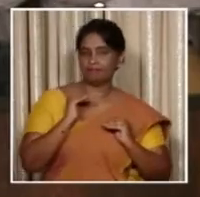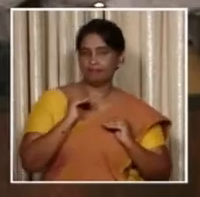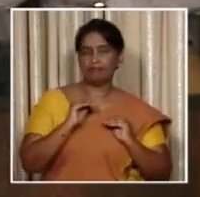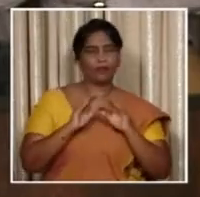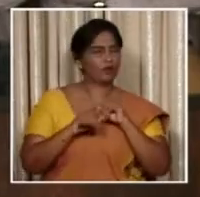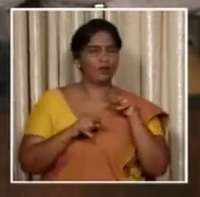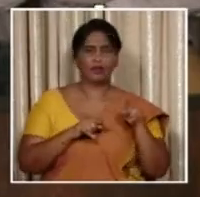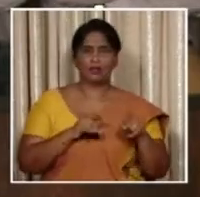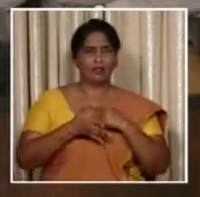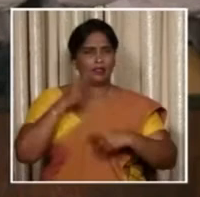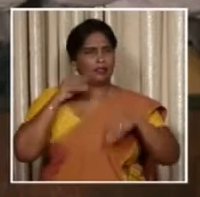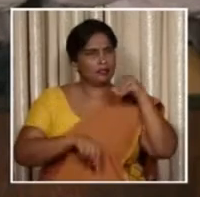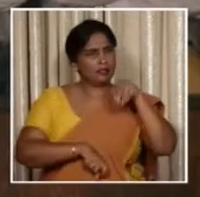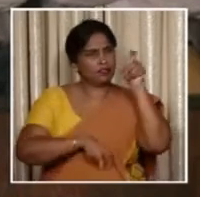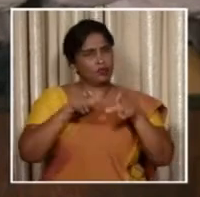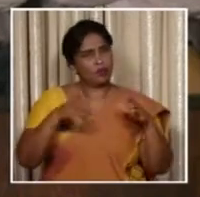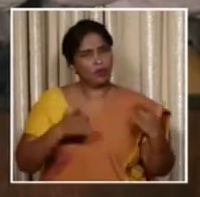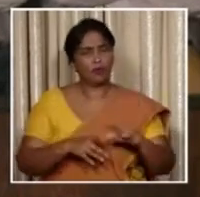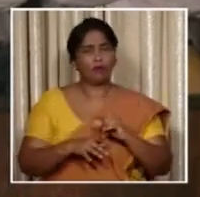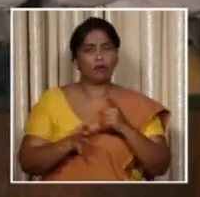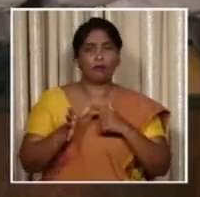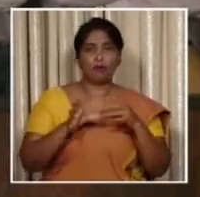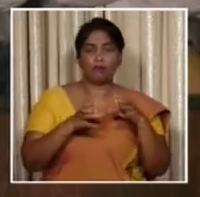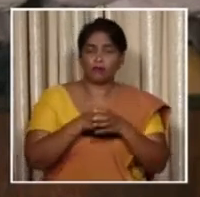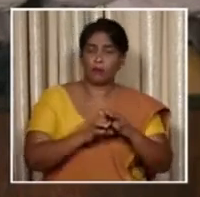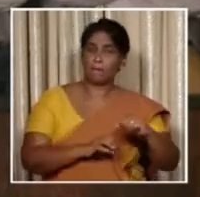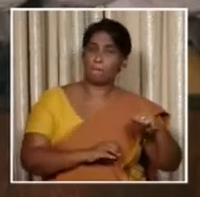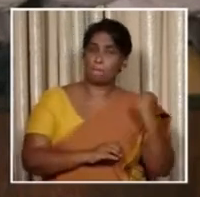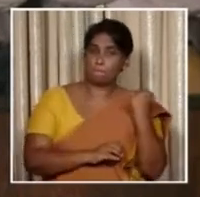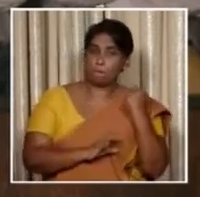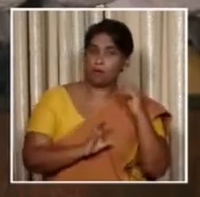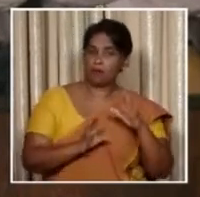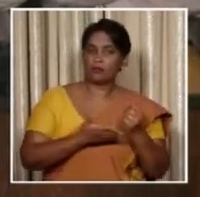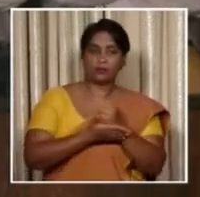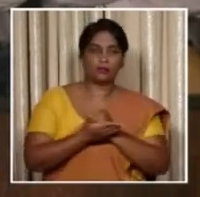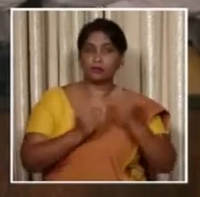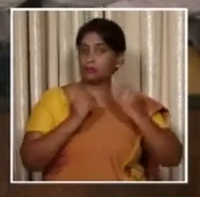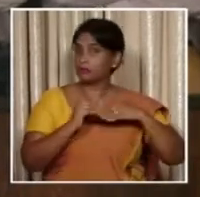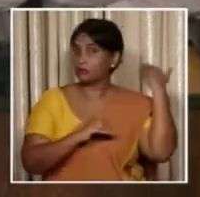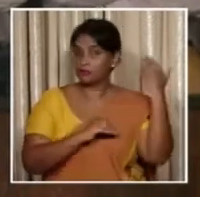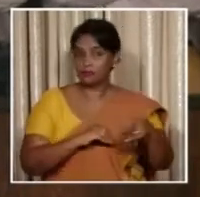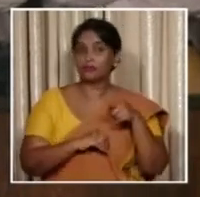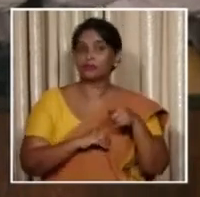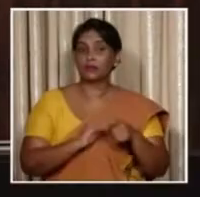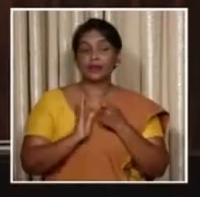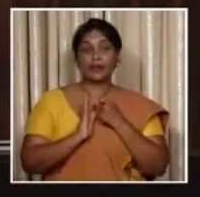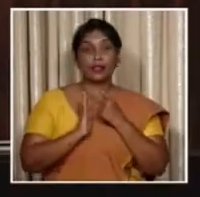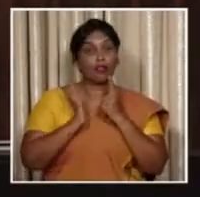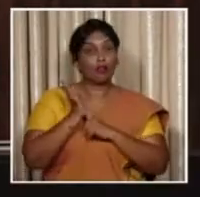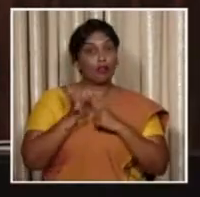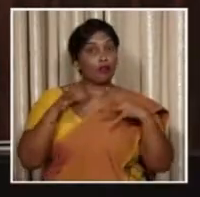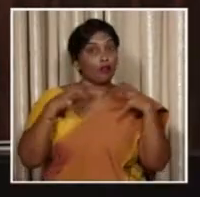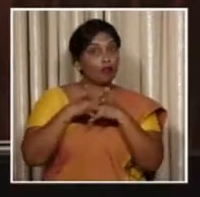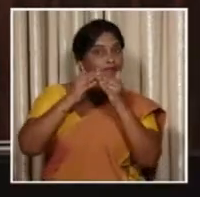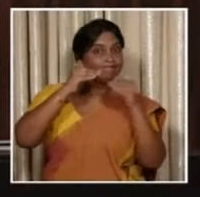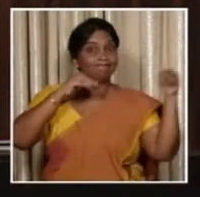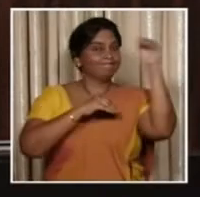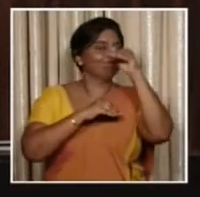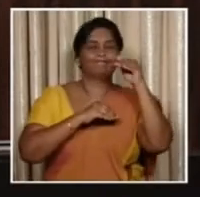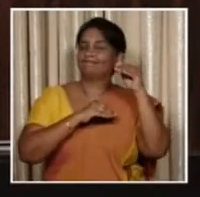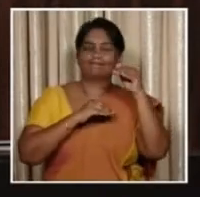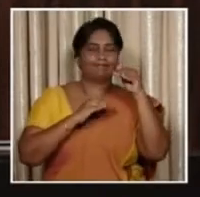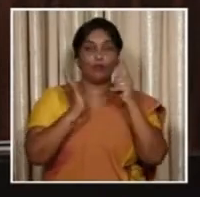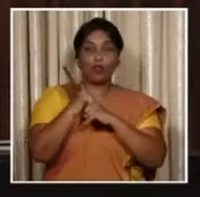කිසිදු දේශපාලකෙක් හෝ අධිකාරී බලයක් තියෙන කිසි කෙනෙක් මින් පසුව නීතියට උඩින් සිටින්නේ නැහැ. හැම